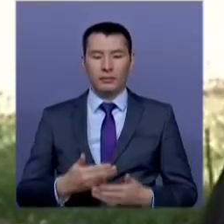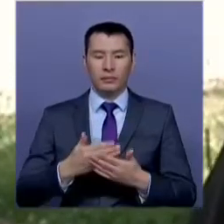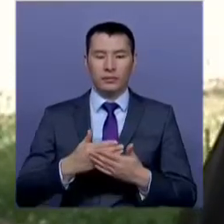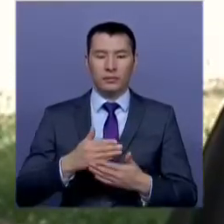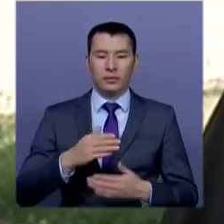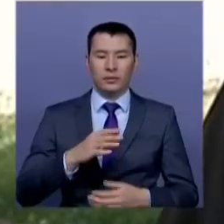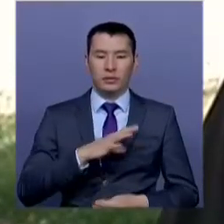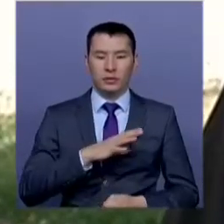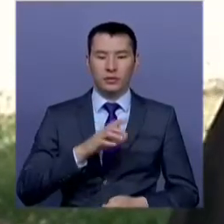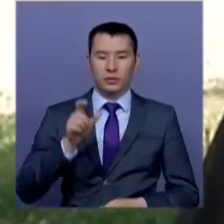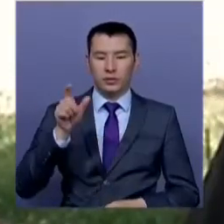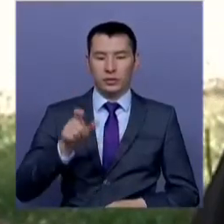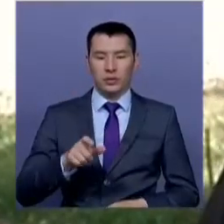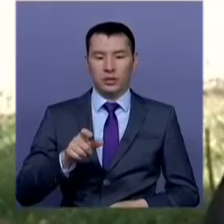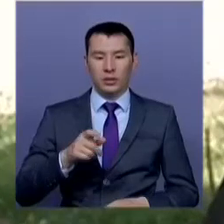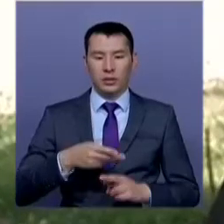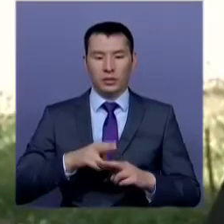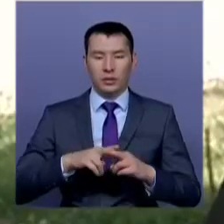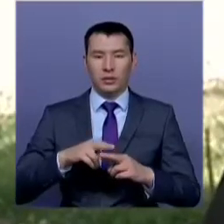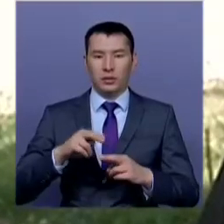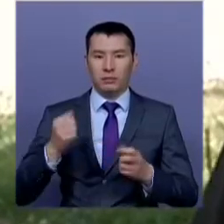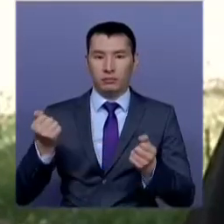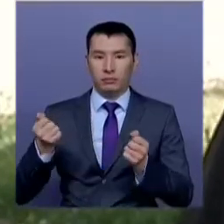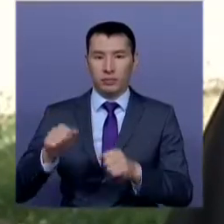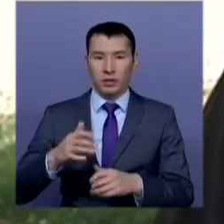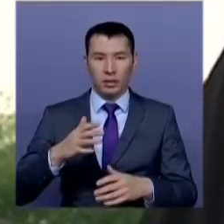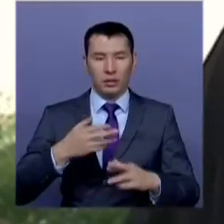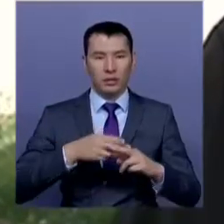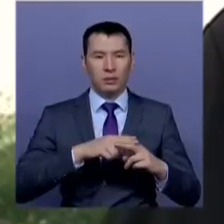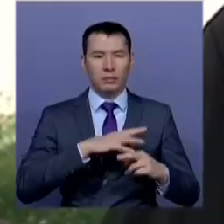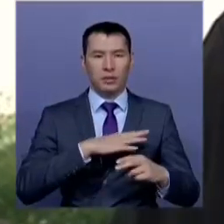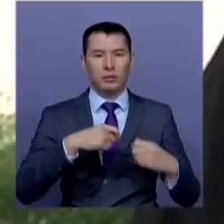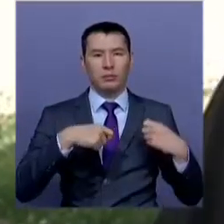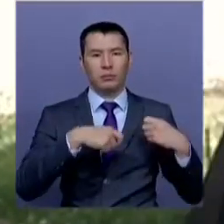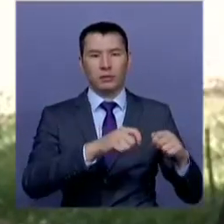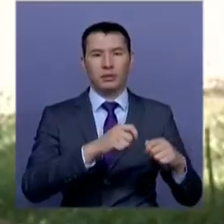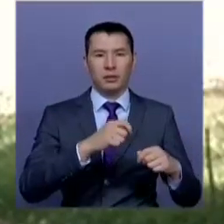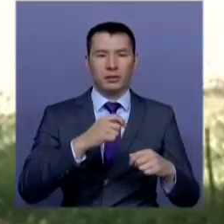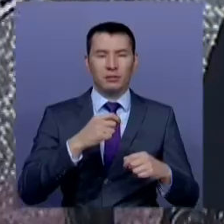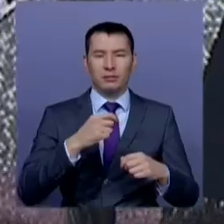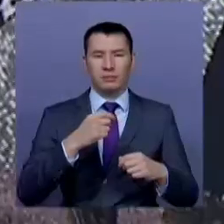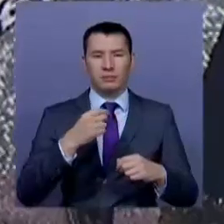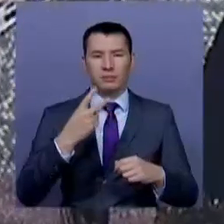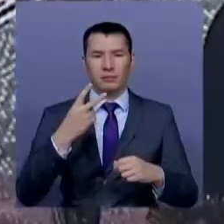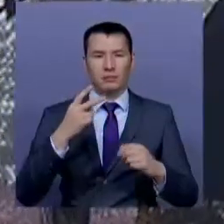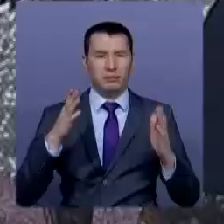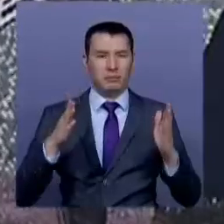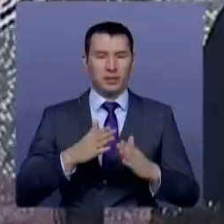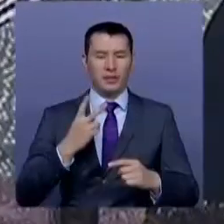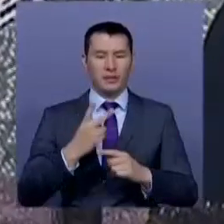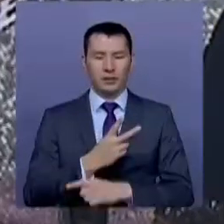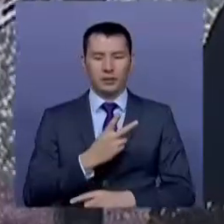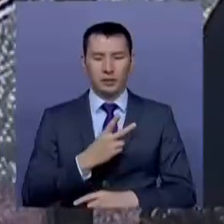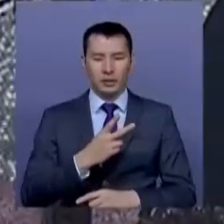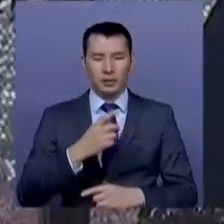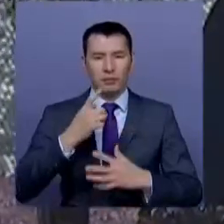проверенному скупщику, конечно, за цену вдвое, а то и втрое ниже рыночной. В департаменте также сообщили, что